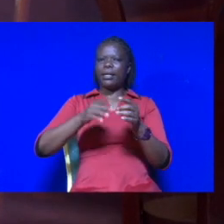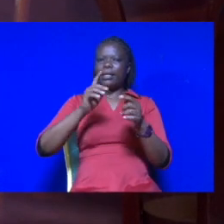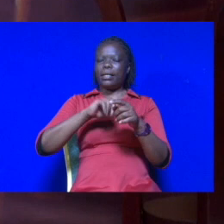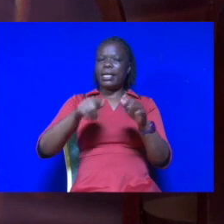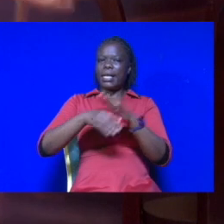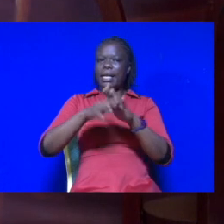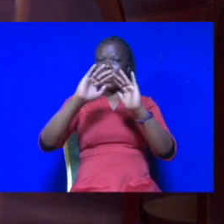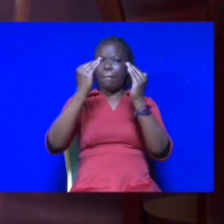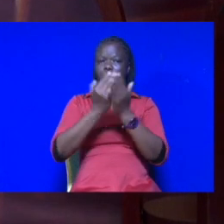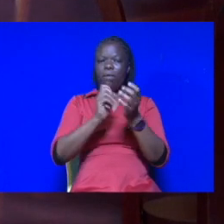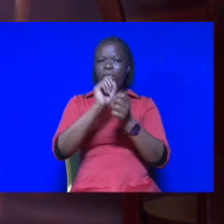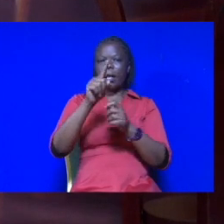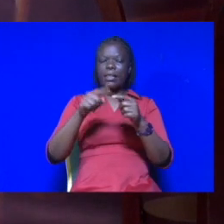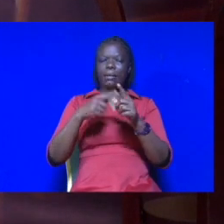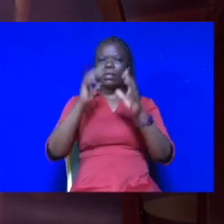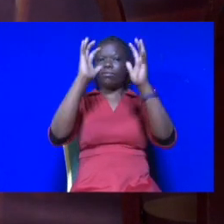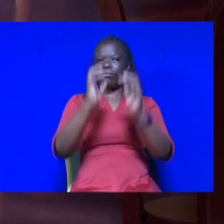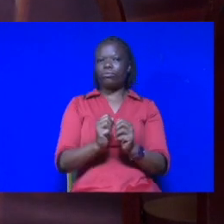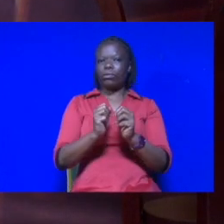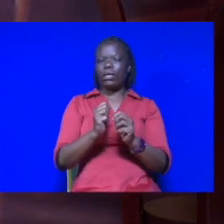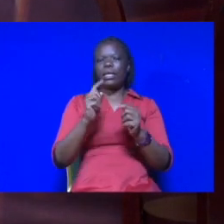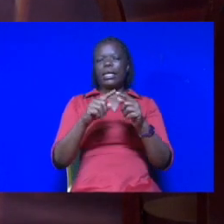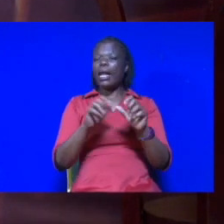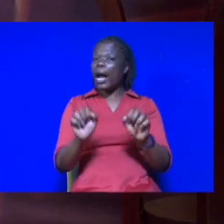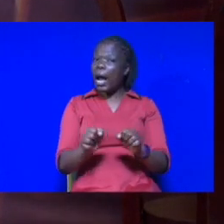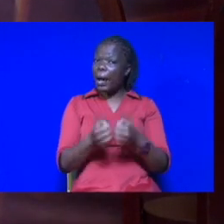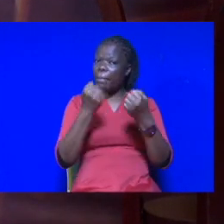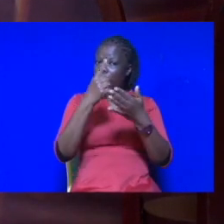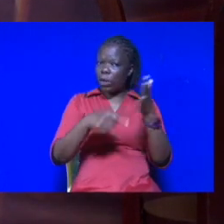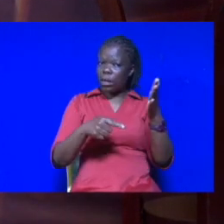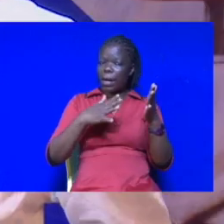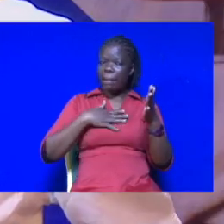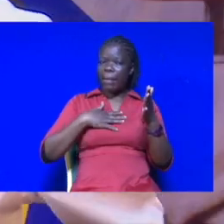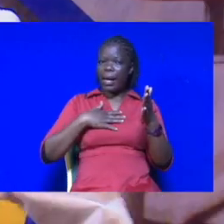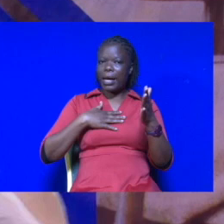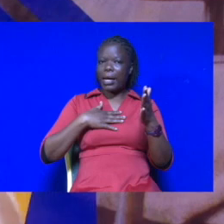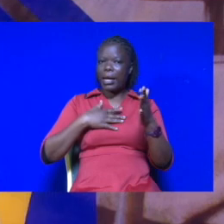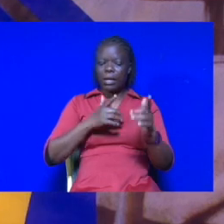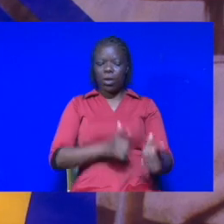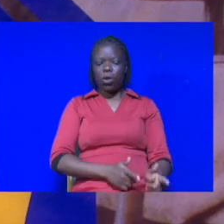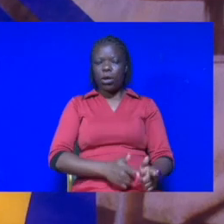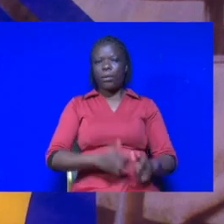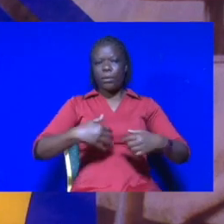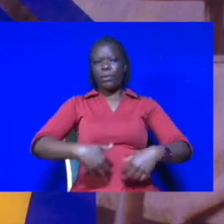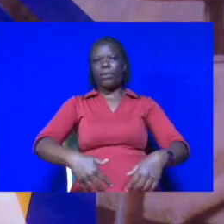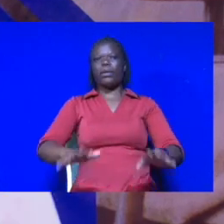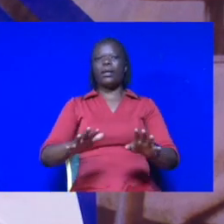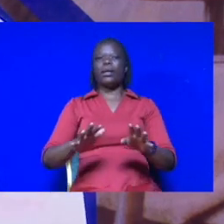Alipiga mpira juu, nikarukia mpira. Kwa bahati mbaya, suruali yangu ikaanguka.